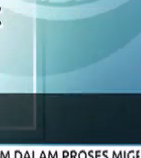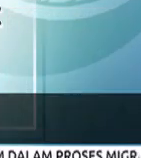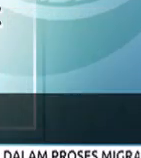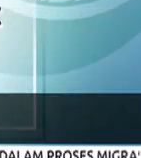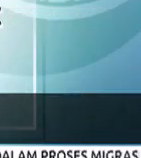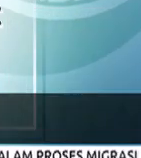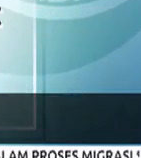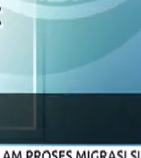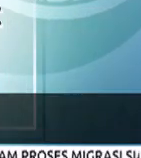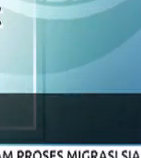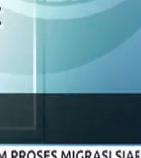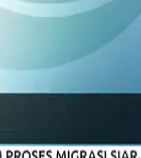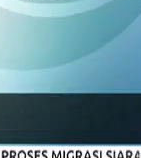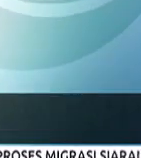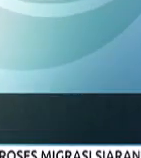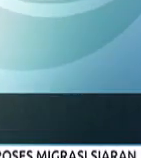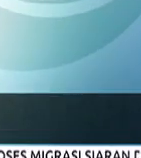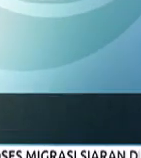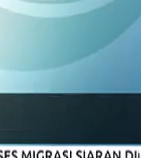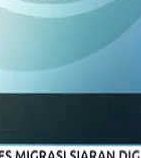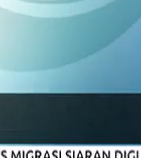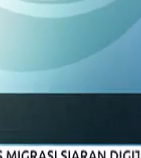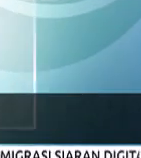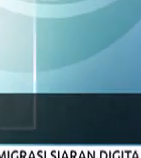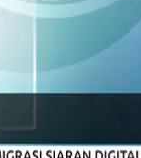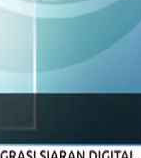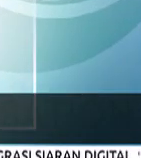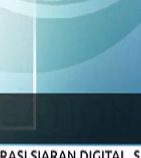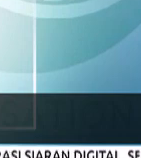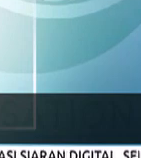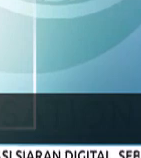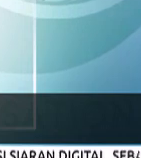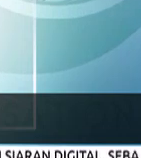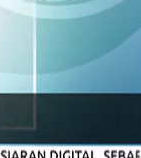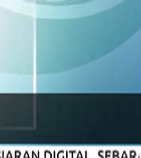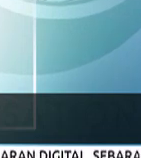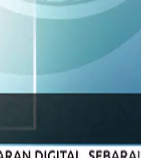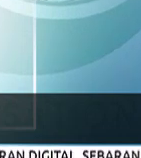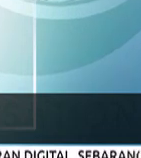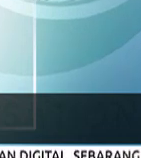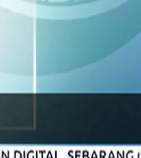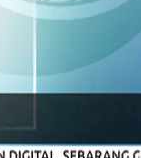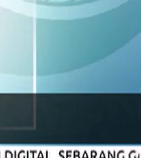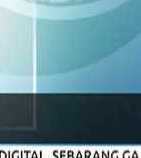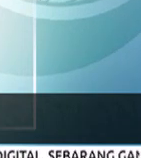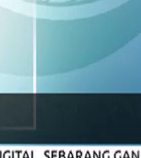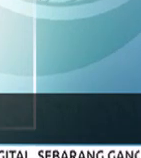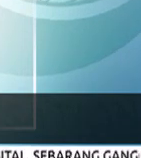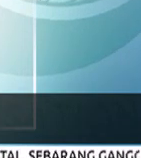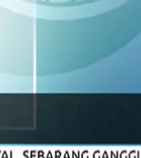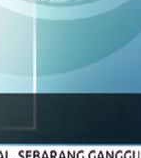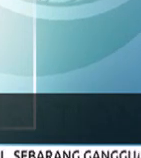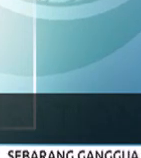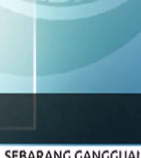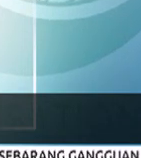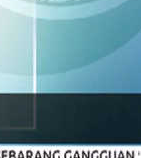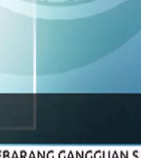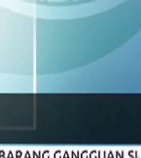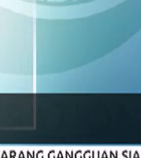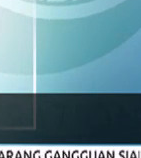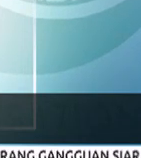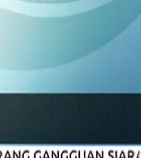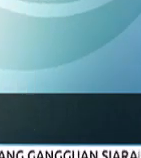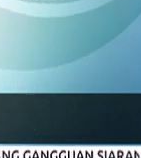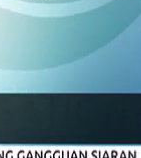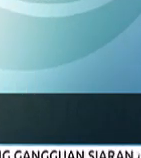antara lain menggariskan sokongan pemimpin agar OIC mencapai setiap matlamat yang ditetapkan oleh piagamnya melalui gerak